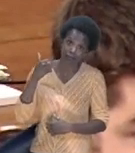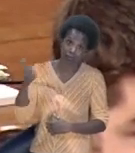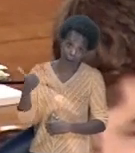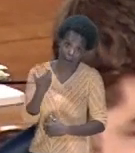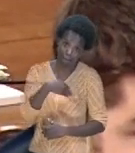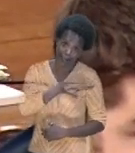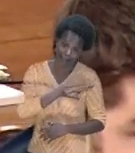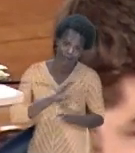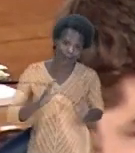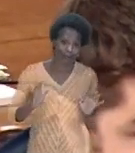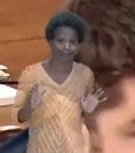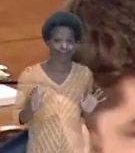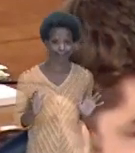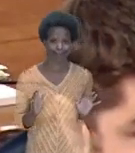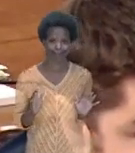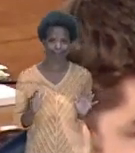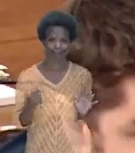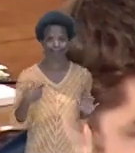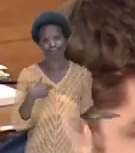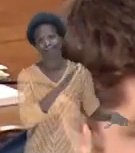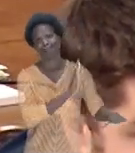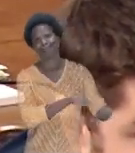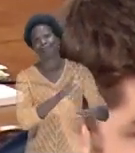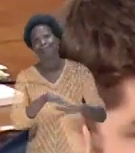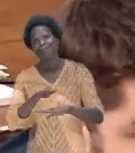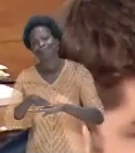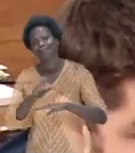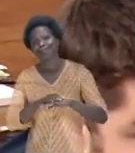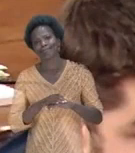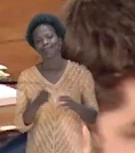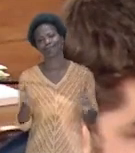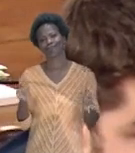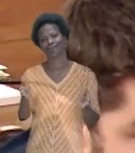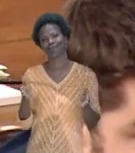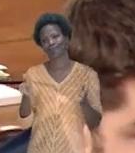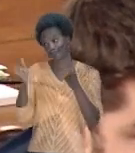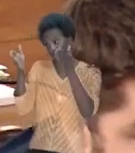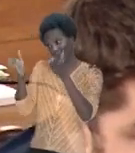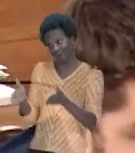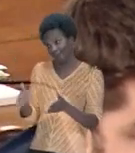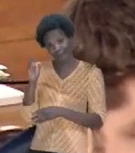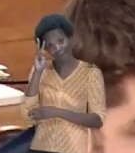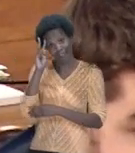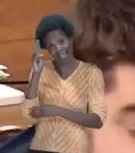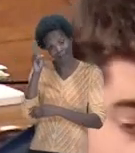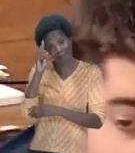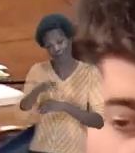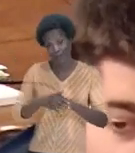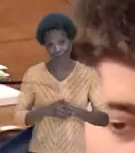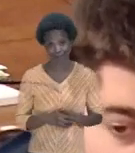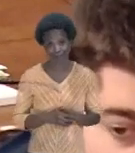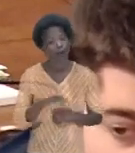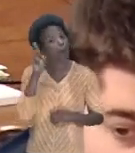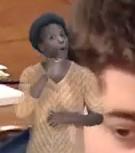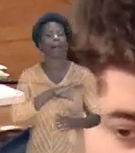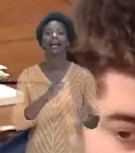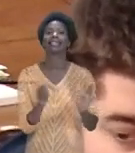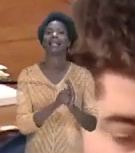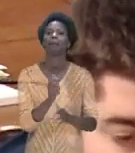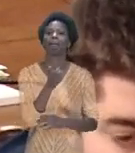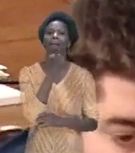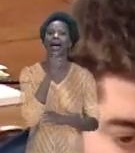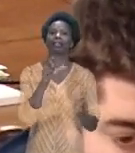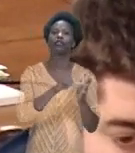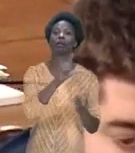responsabilité. J'attire l'attention d'ailleurs que vous êtes plutôt coutumier du fait, puisque déjà en mars 2022,